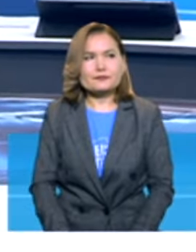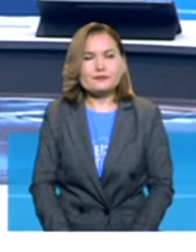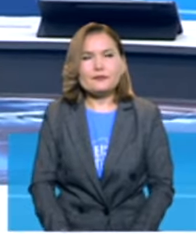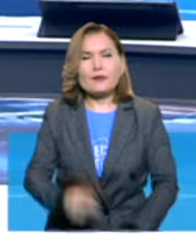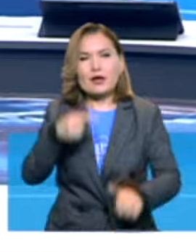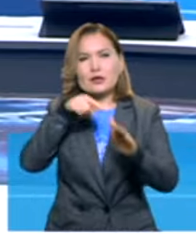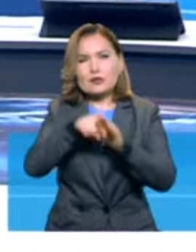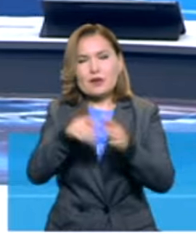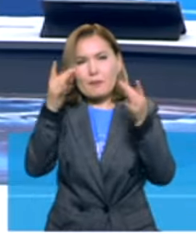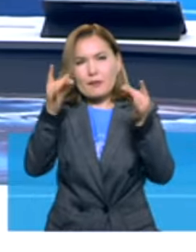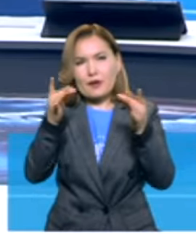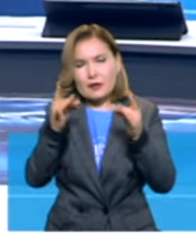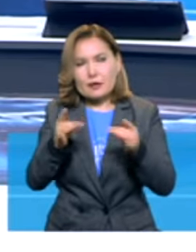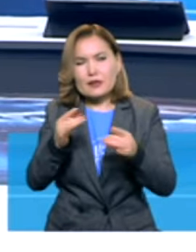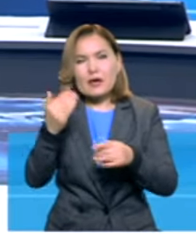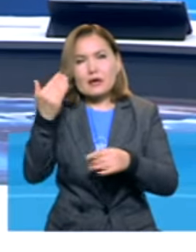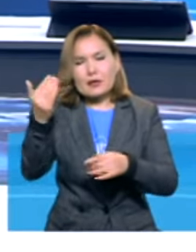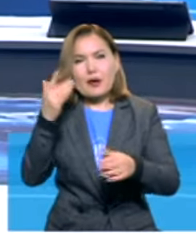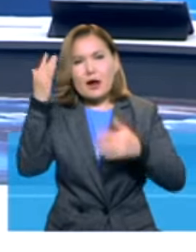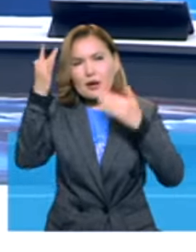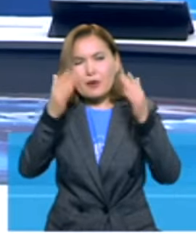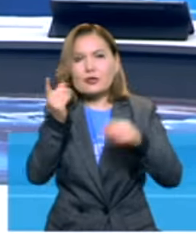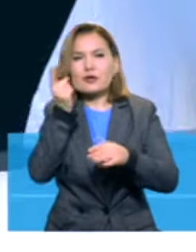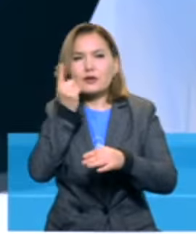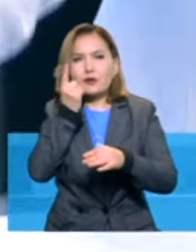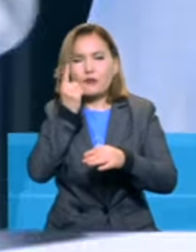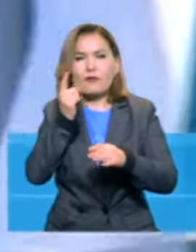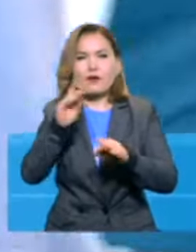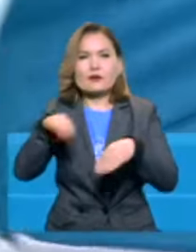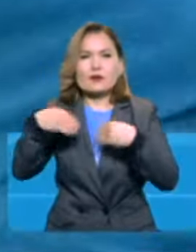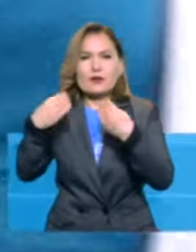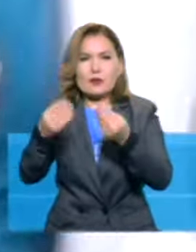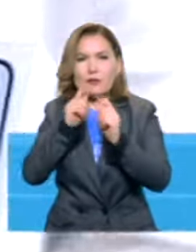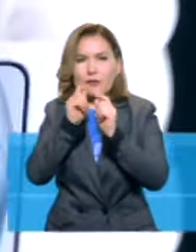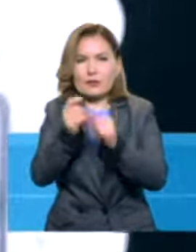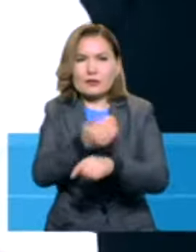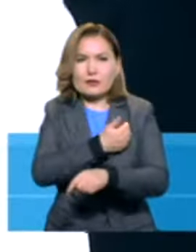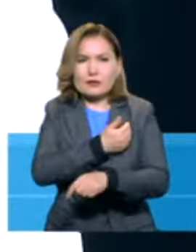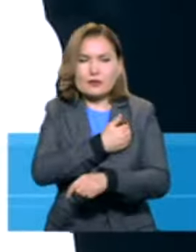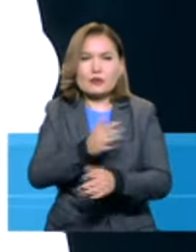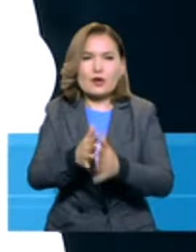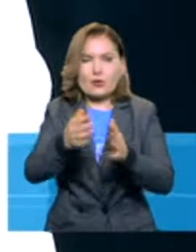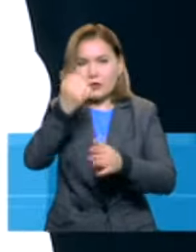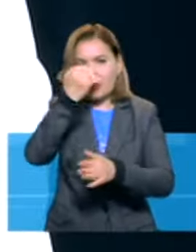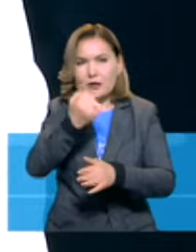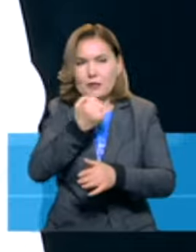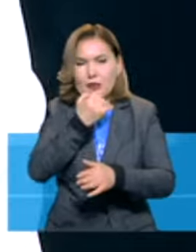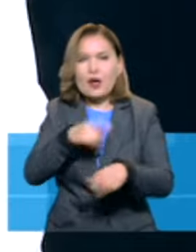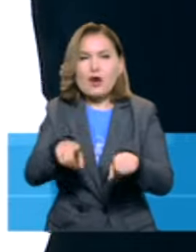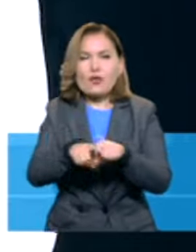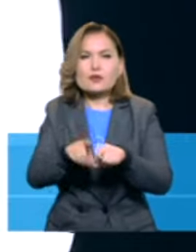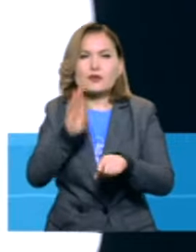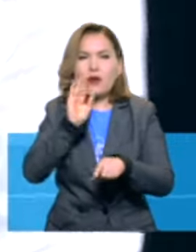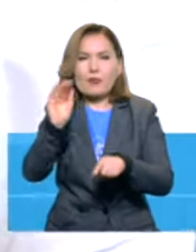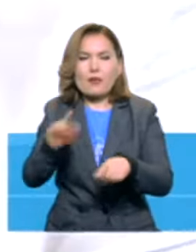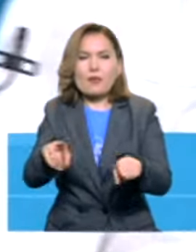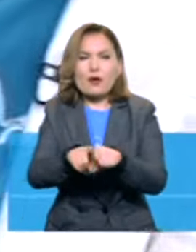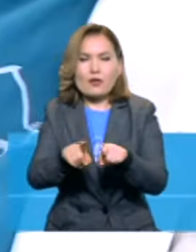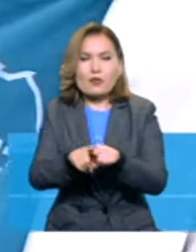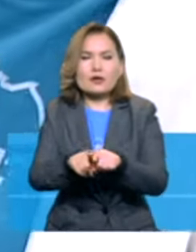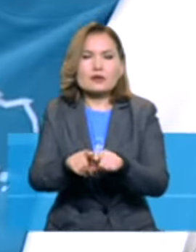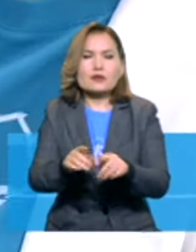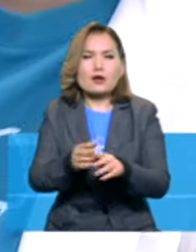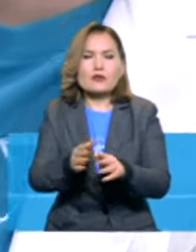ішінде өзің армандаған смартфонды өзіңе табыстаймын. Рахмет. Мінекей, осындай балапандарымыз көп болсын.